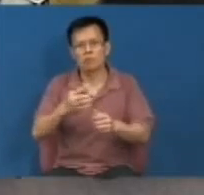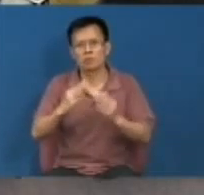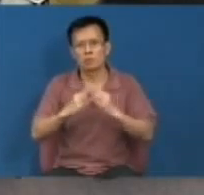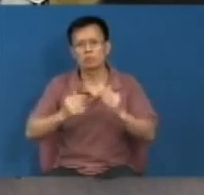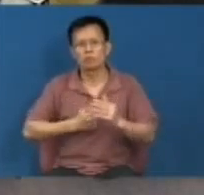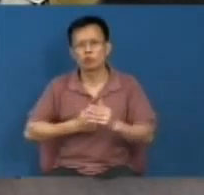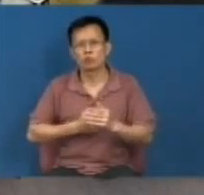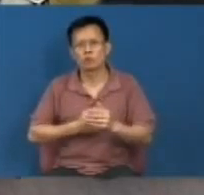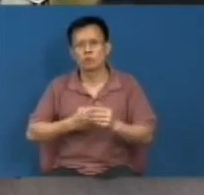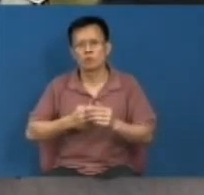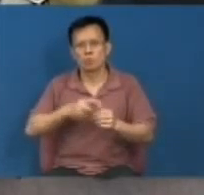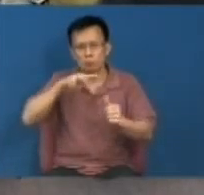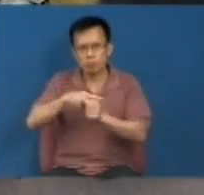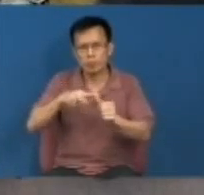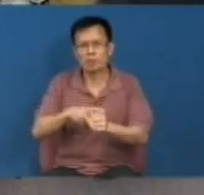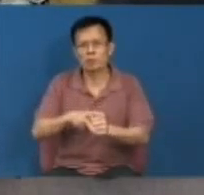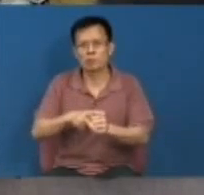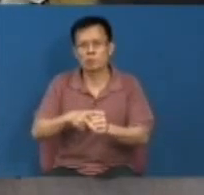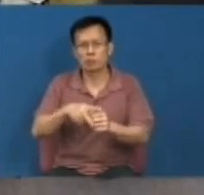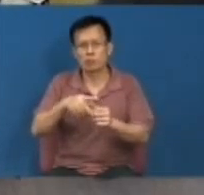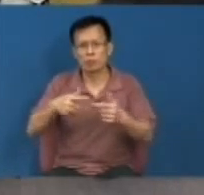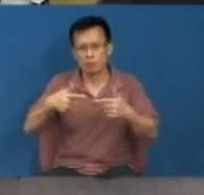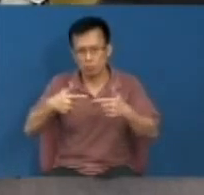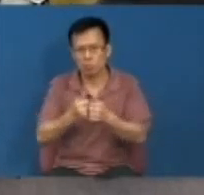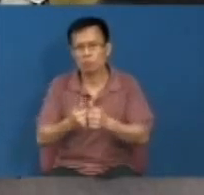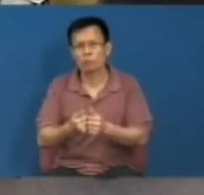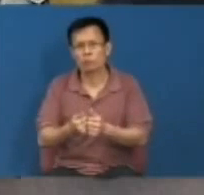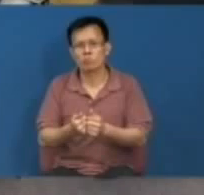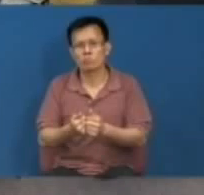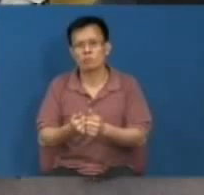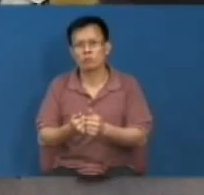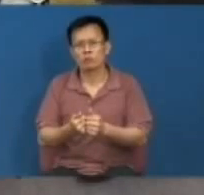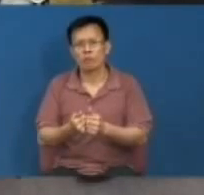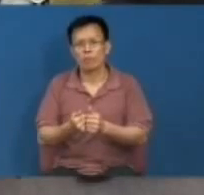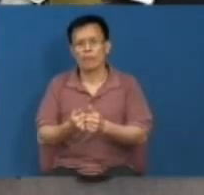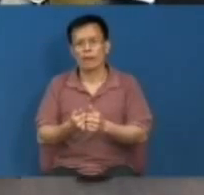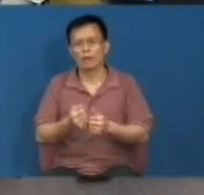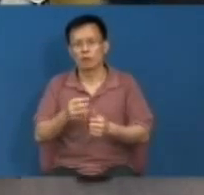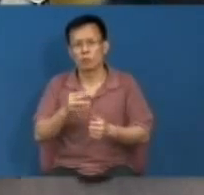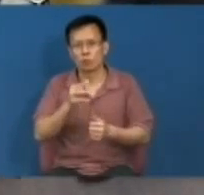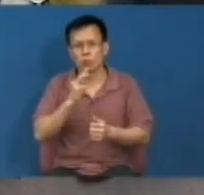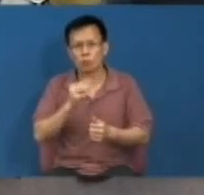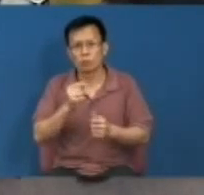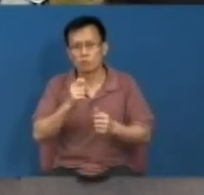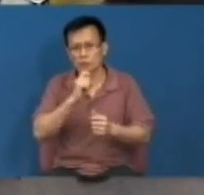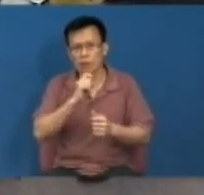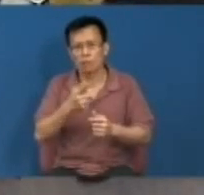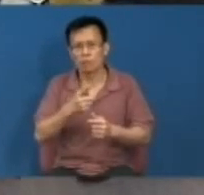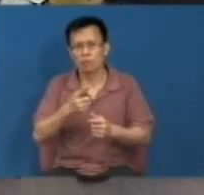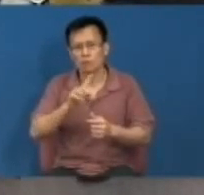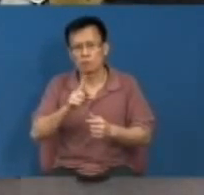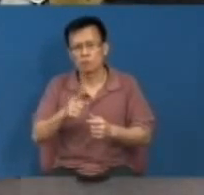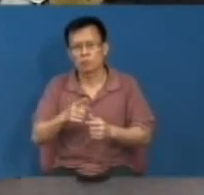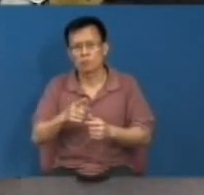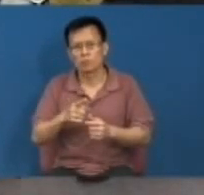就範，但係我哋就。 但如果有租客嘅，佢要賠俾租客噶。 冇喺度， 如果有啊，咁佢玩咩把戲咧？真係啊！ 咁係女